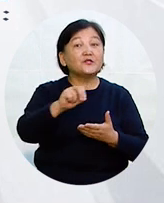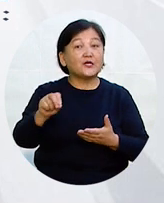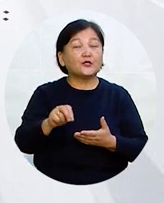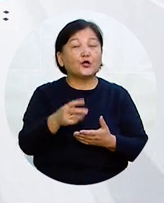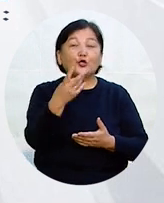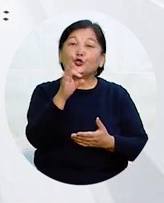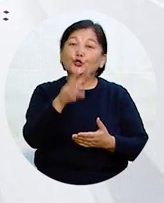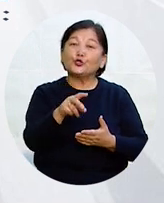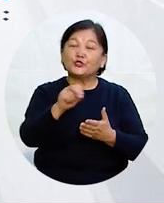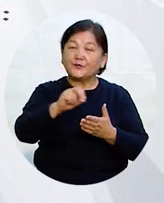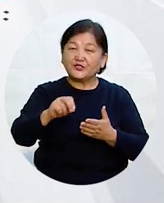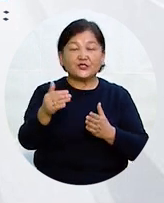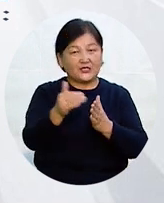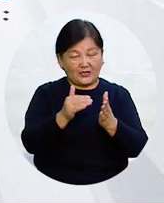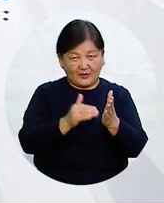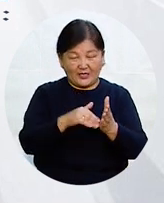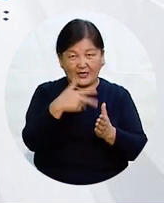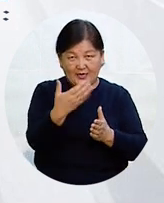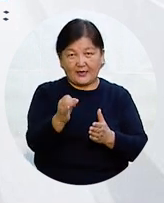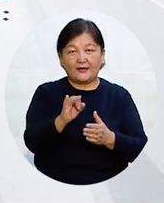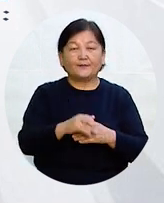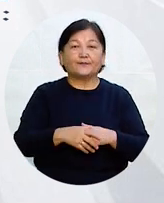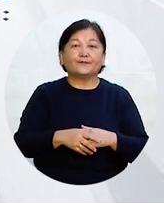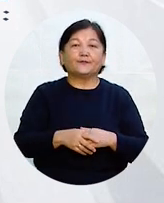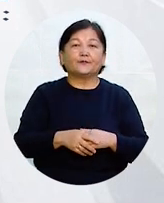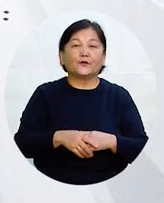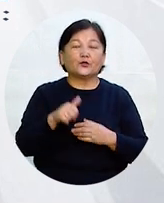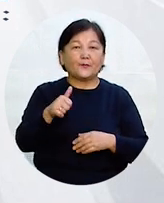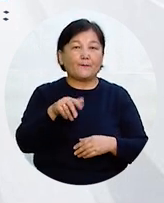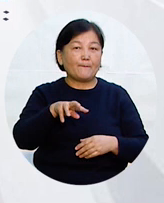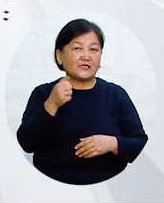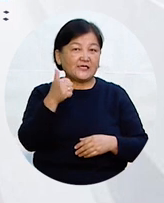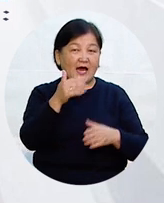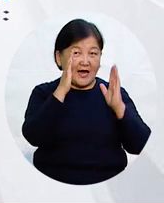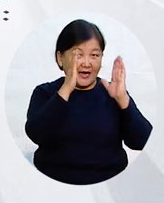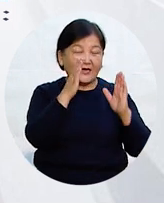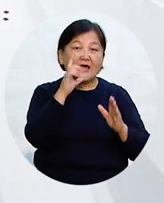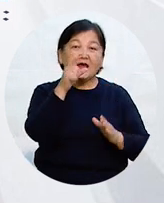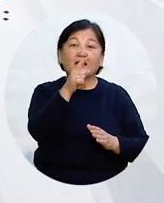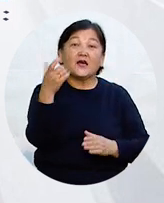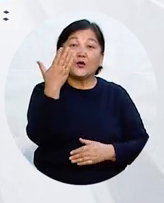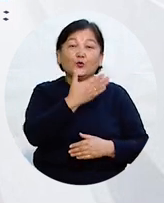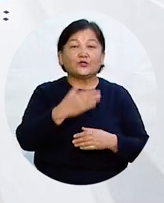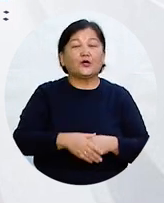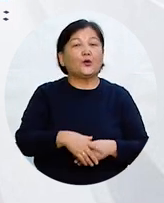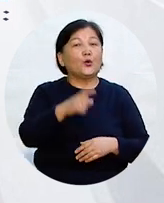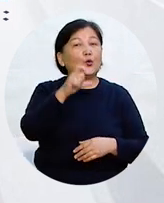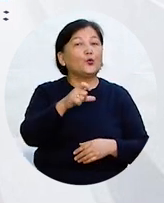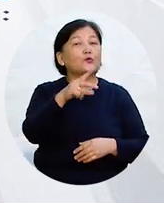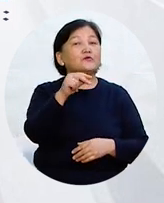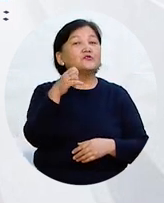байна. За ямар ямар нөхцөлтэй үг байна вэ гэдгийг маш сайн анхаарна. За эхээ уншия. За хүн